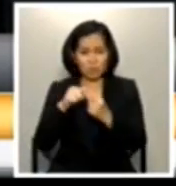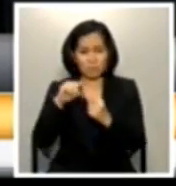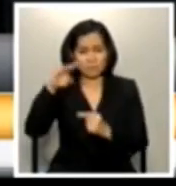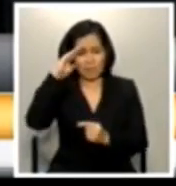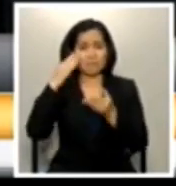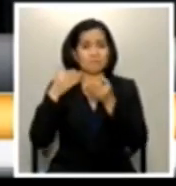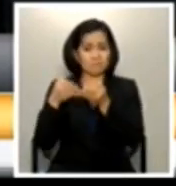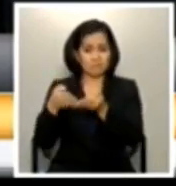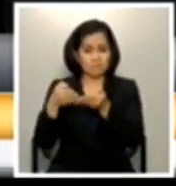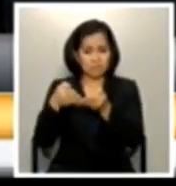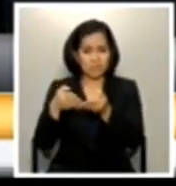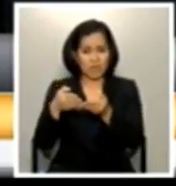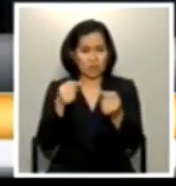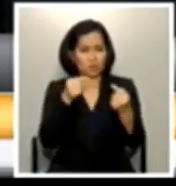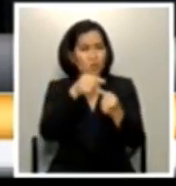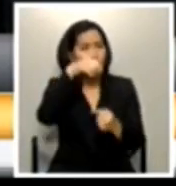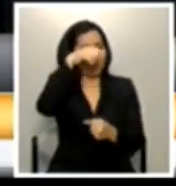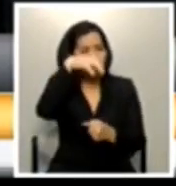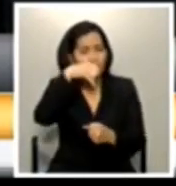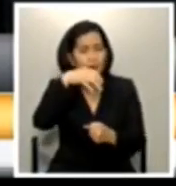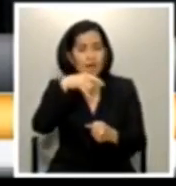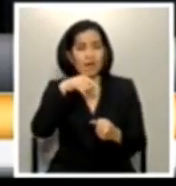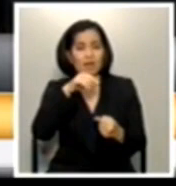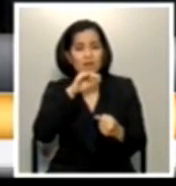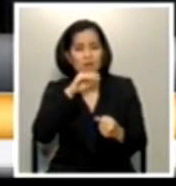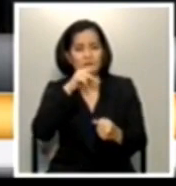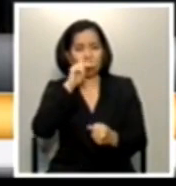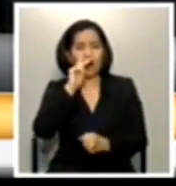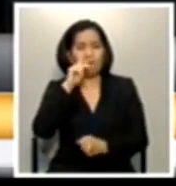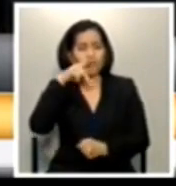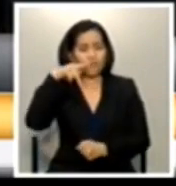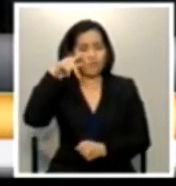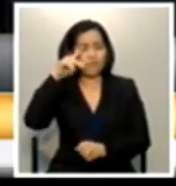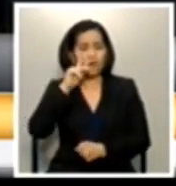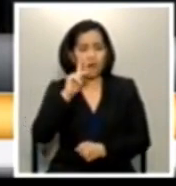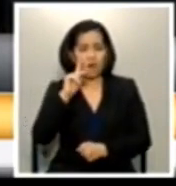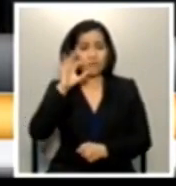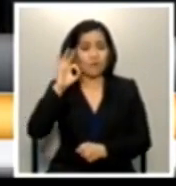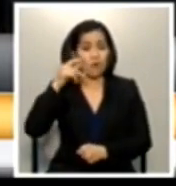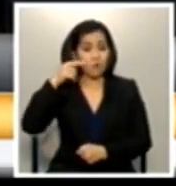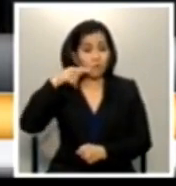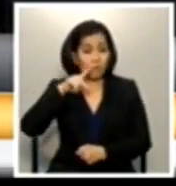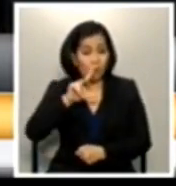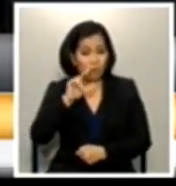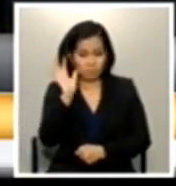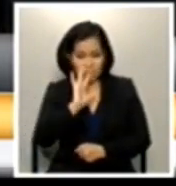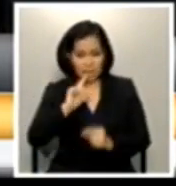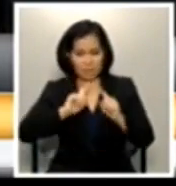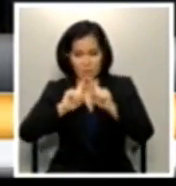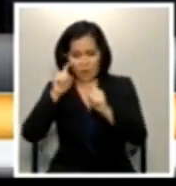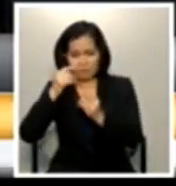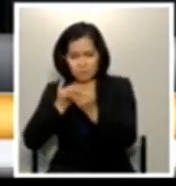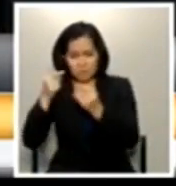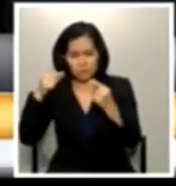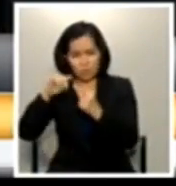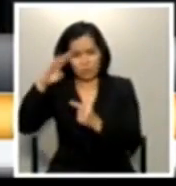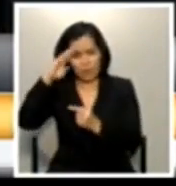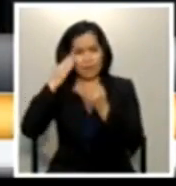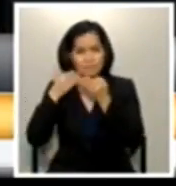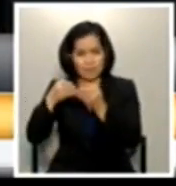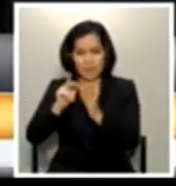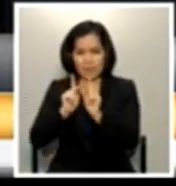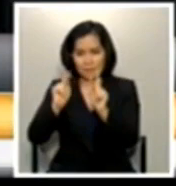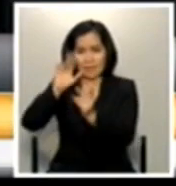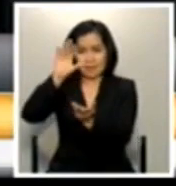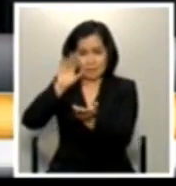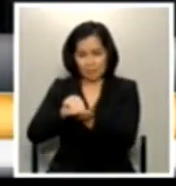ซึ่งไม่ได้ซื้อตรงกับการไฟฟ้าส่วนภูมิภาคก็เป็นเรื่องที่ทางคณะกรรมการกำกับกิจการพลังงานคงจะต้องรับไปดำเนินการน